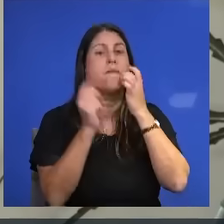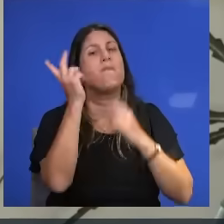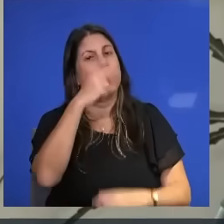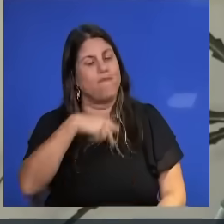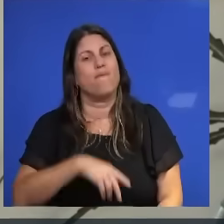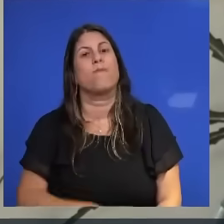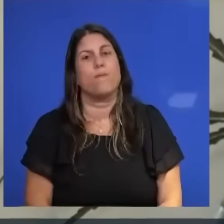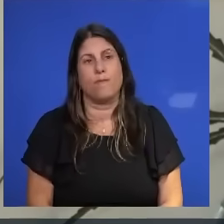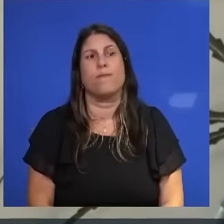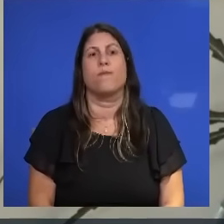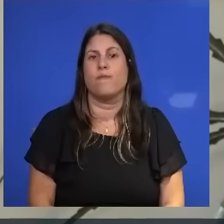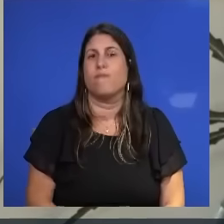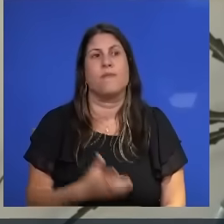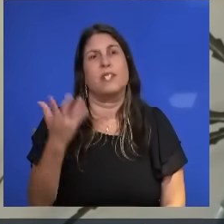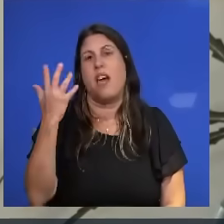יאללה.